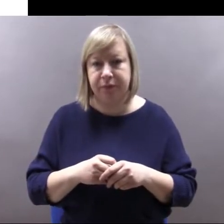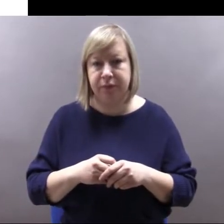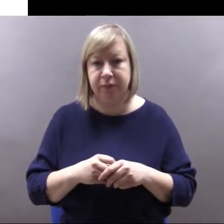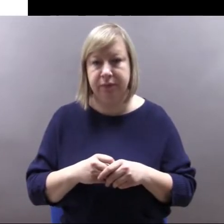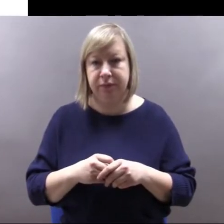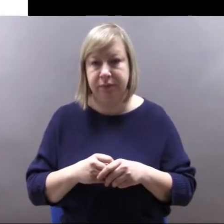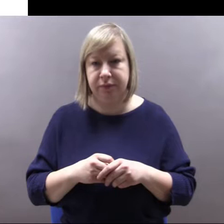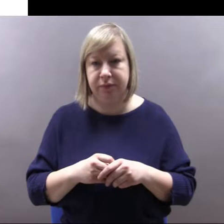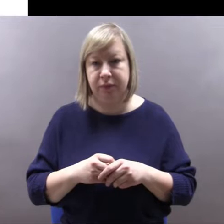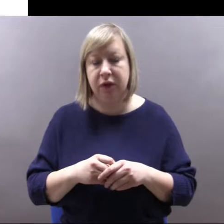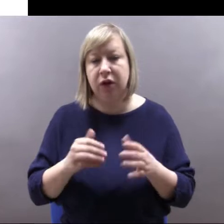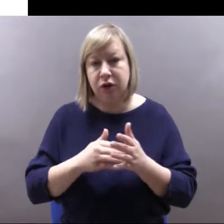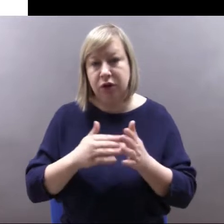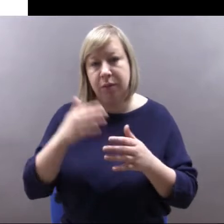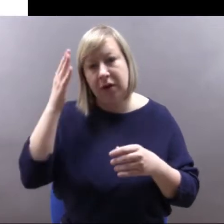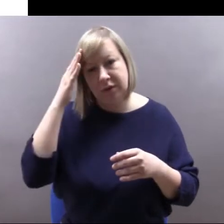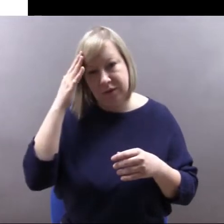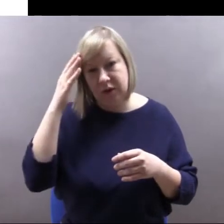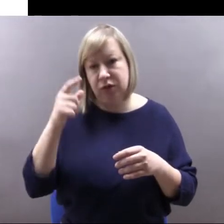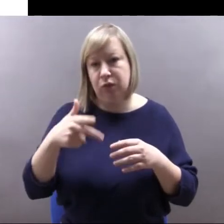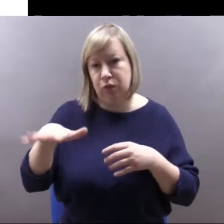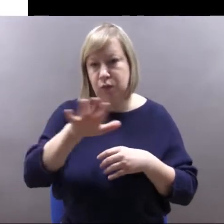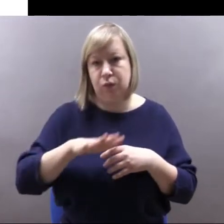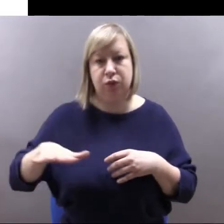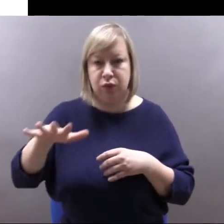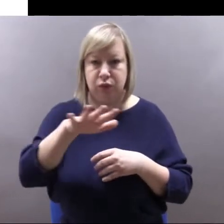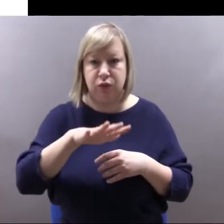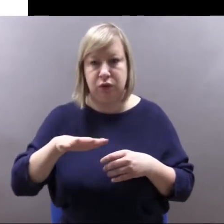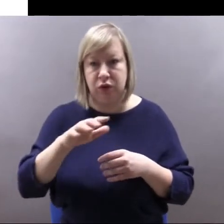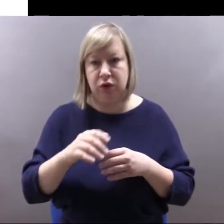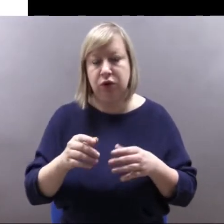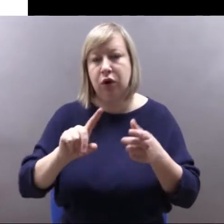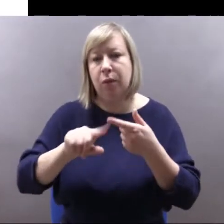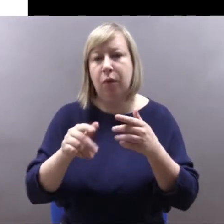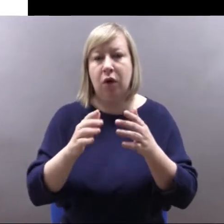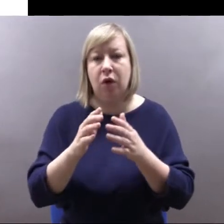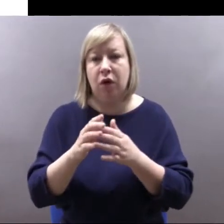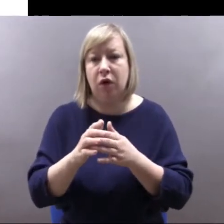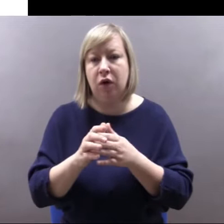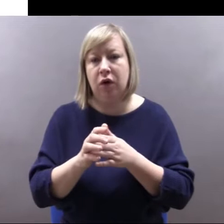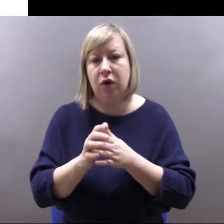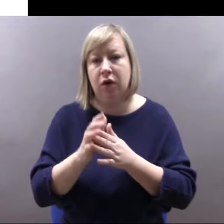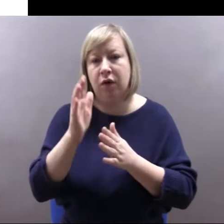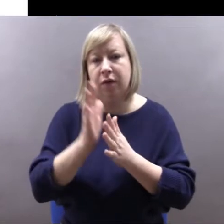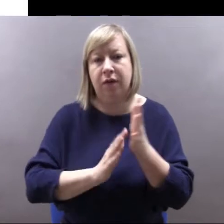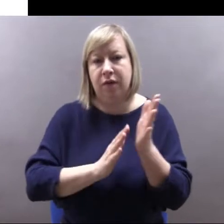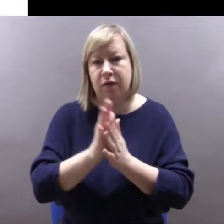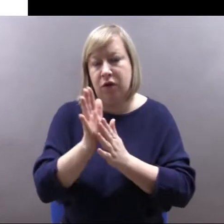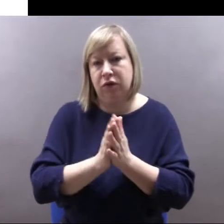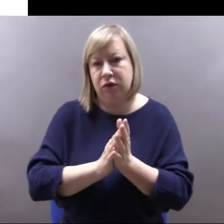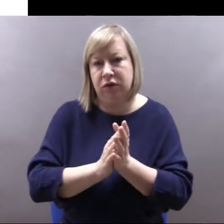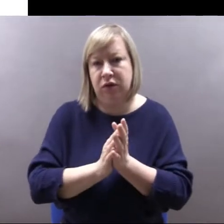pod uwagę. Kiedy odbudowywano Stare Miasto, które leżało w morzu ruin, skupiono się głównie